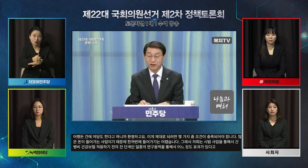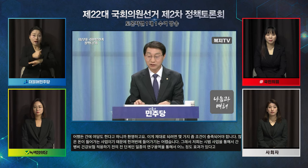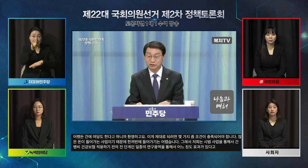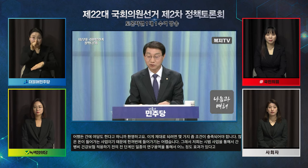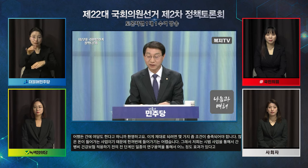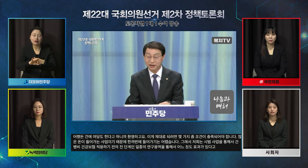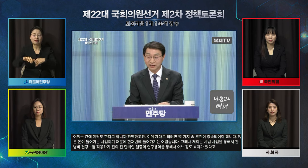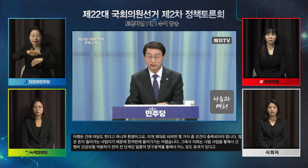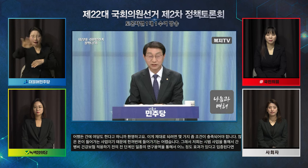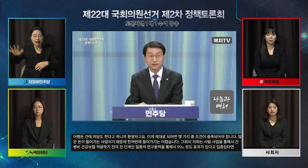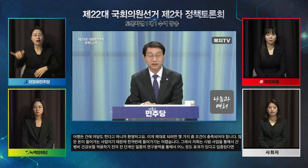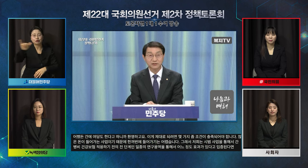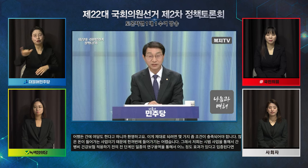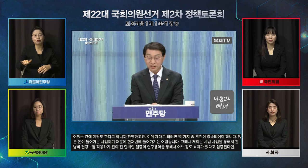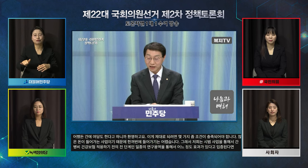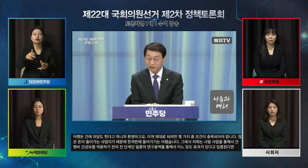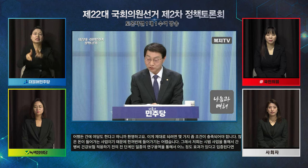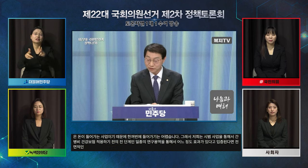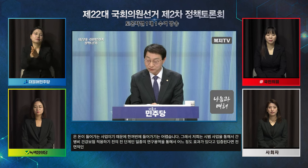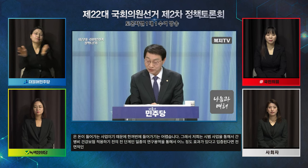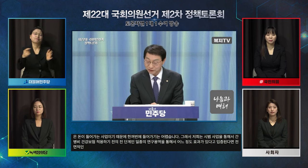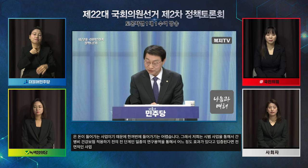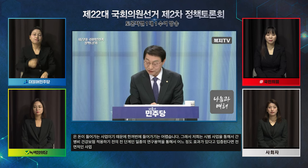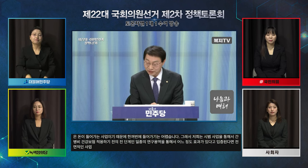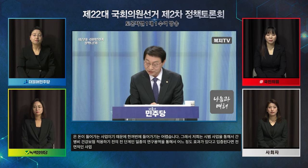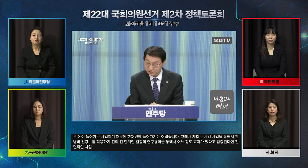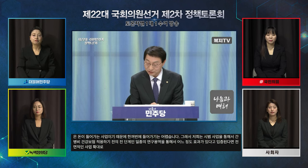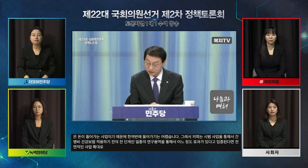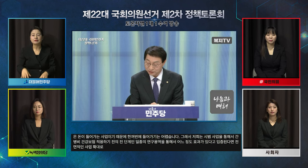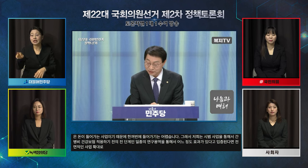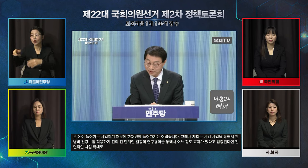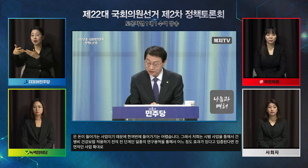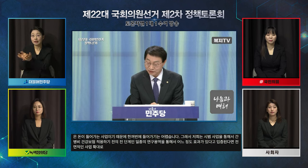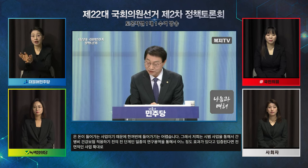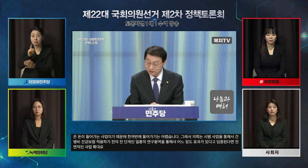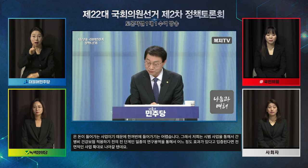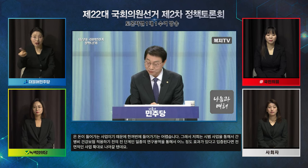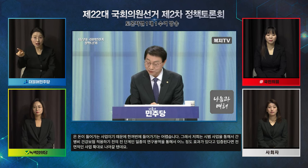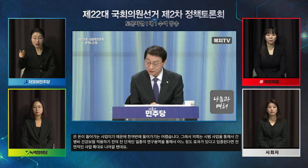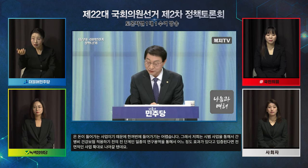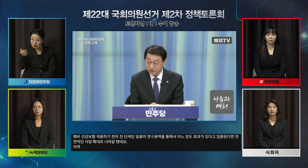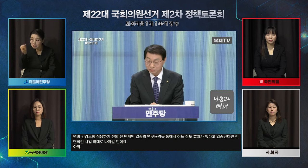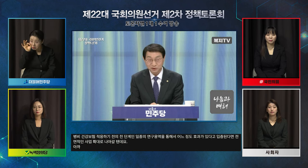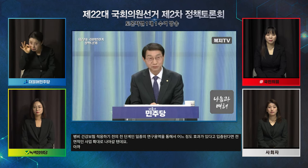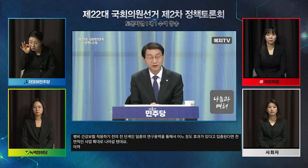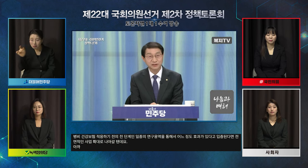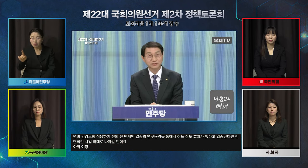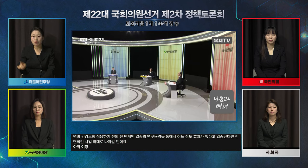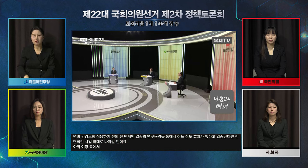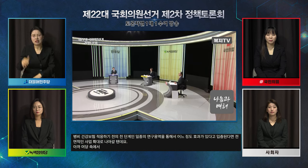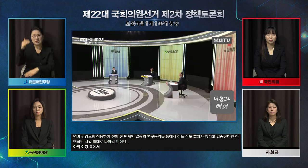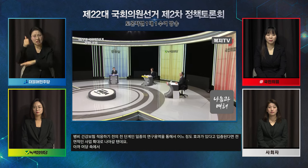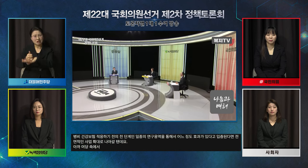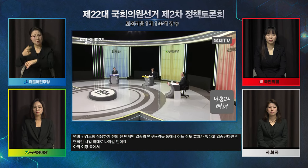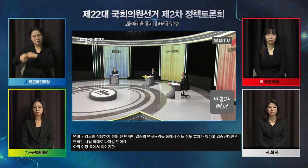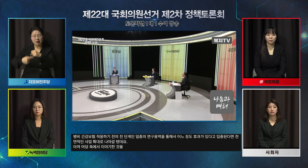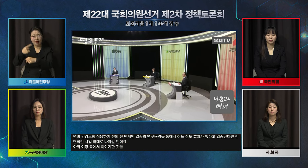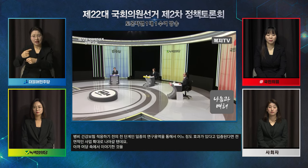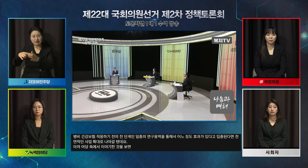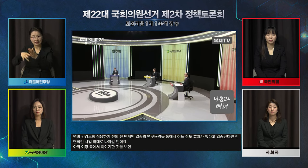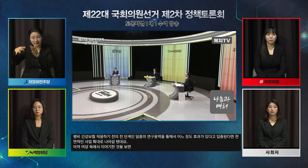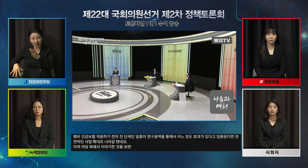사업 확대로 좀 나아갈 텐데요. 아까 여당 측에서 얘기한 것을 보면 연말정산의